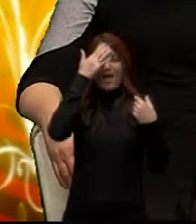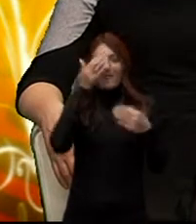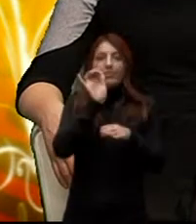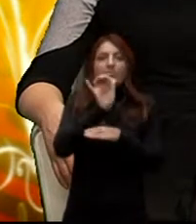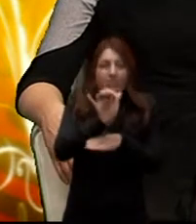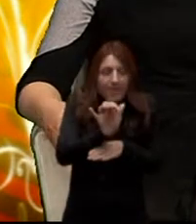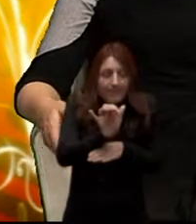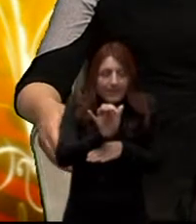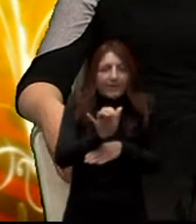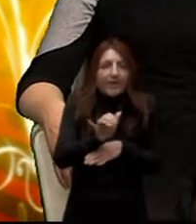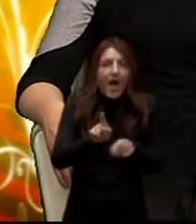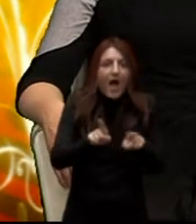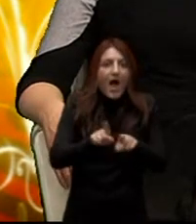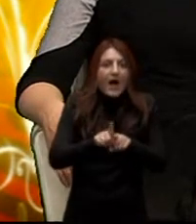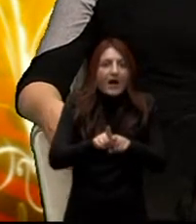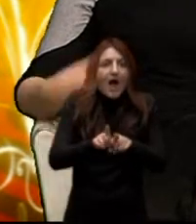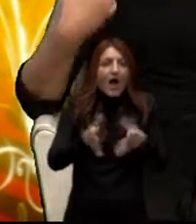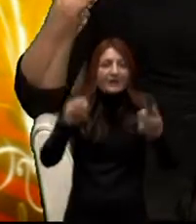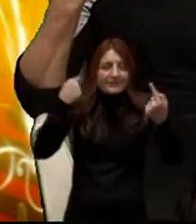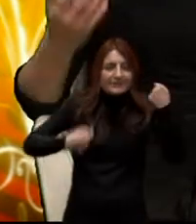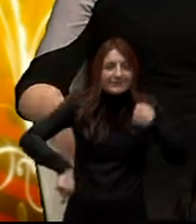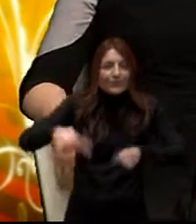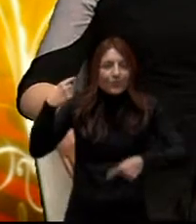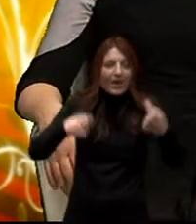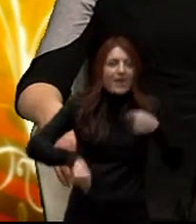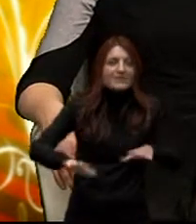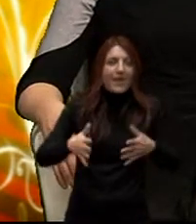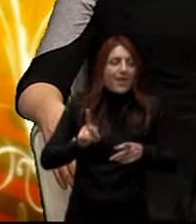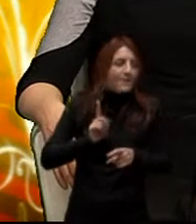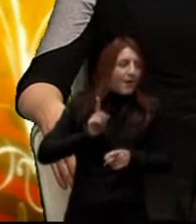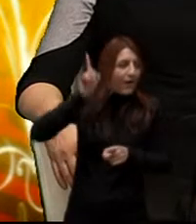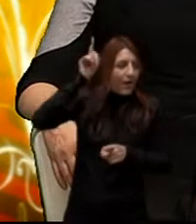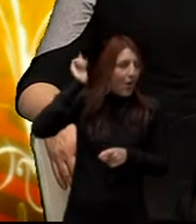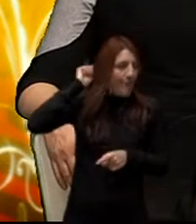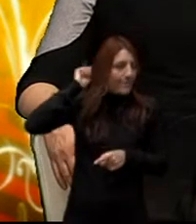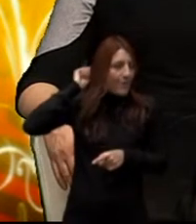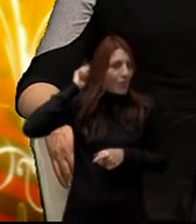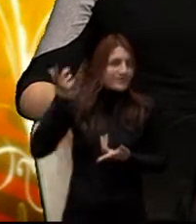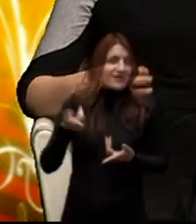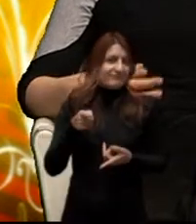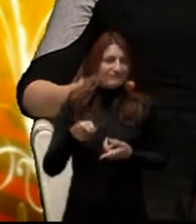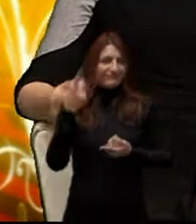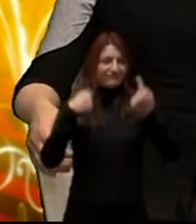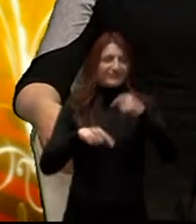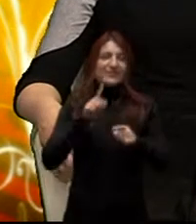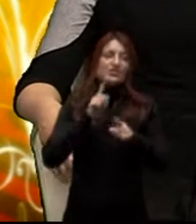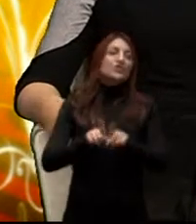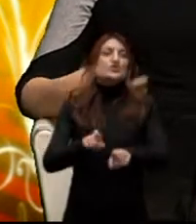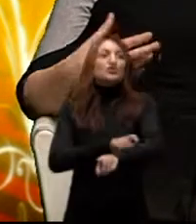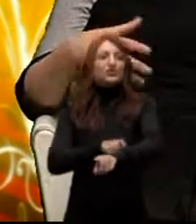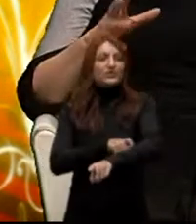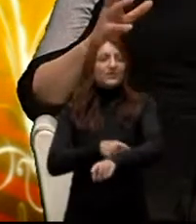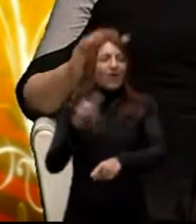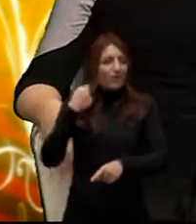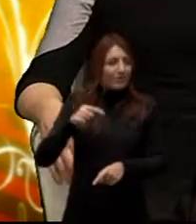naprijed, jel? Blokiraju upravo cirkulaciju prema mozgu gore. I isto tako te živce koje iz gornjeg dijela